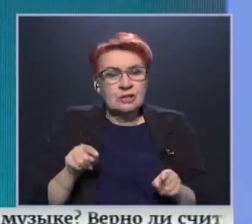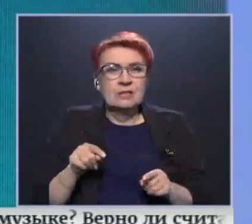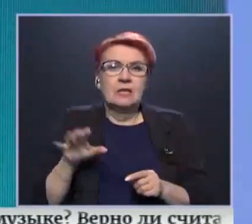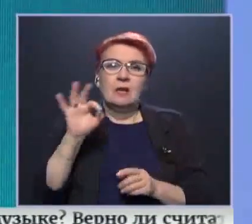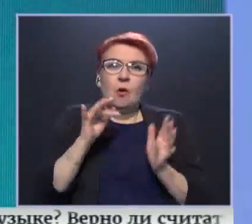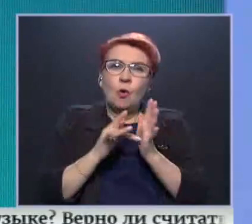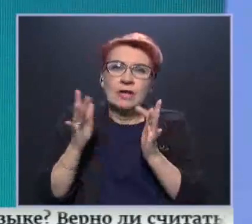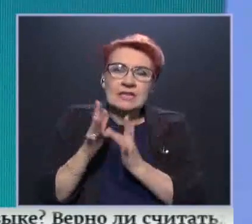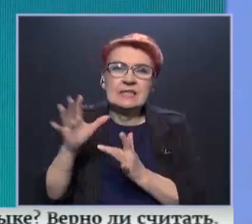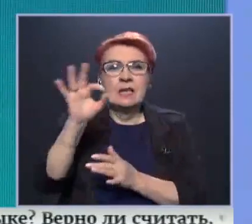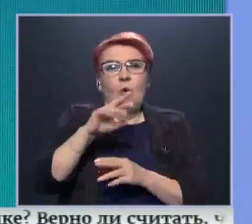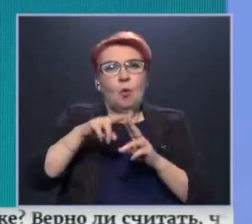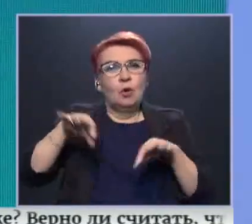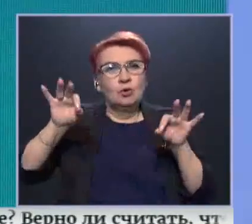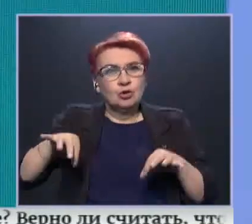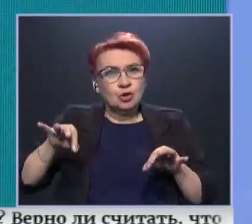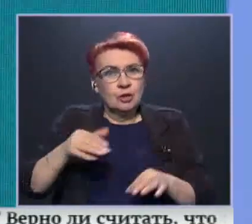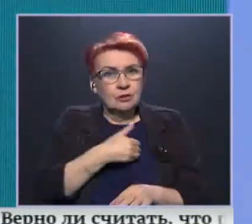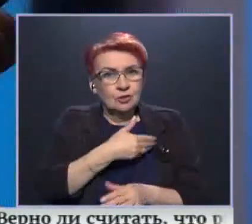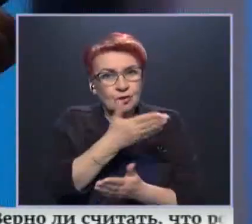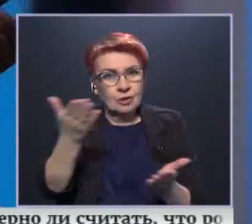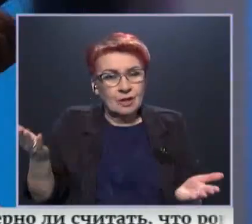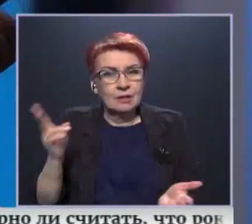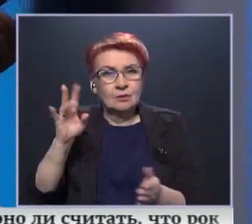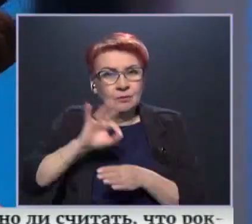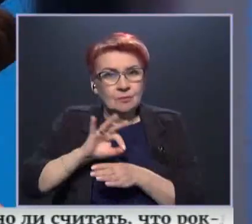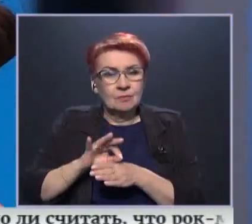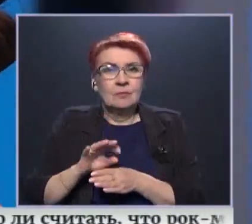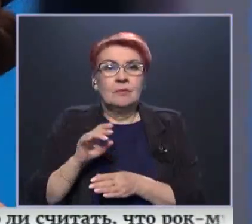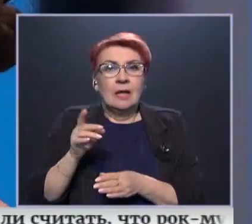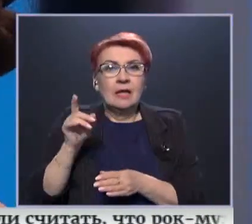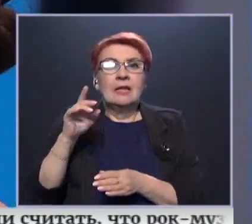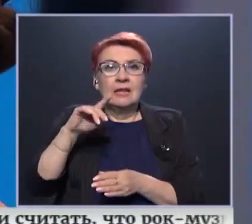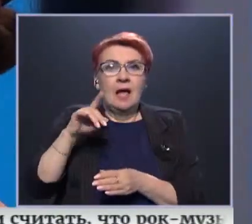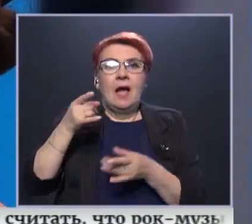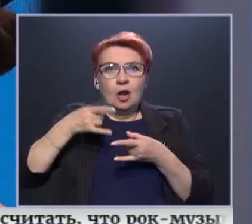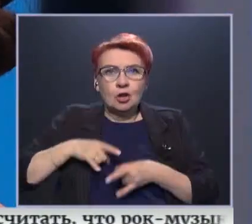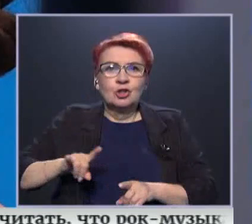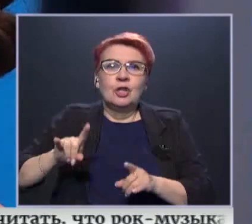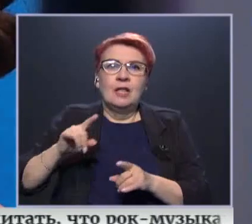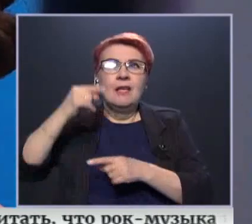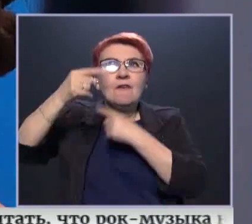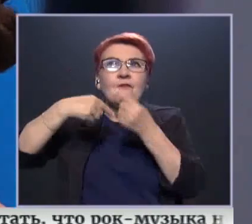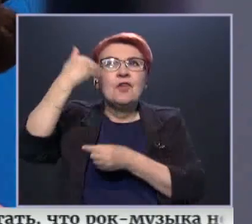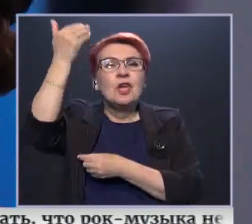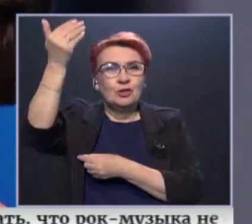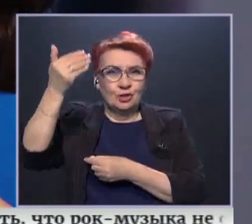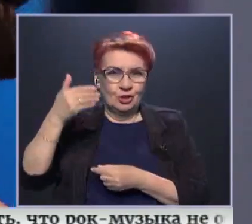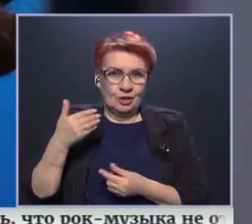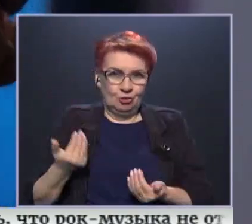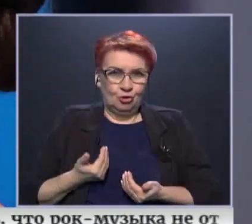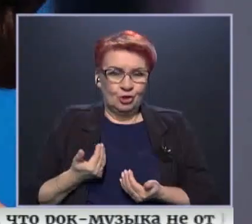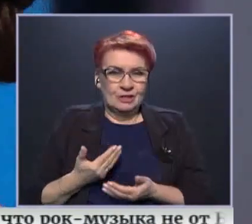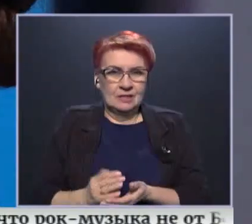Христе, о крещении, о рождении для вечной жизни. Поэтому то, что толчком явилось, понятно,